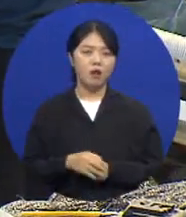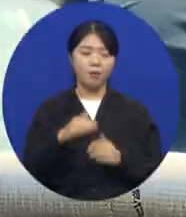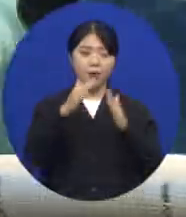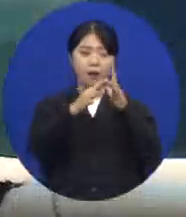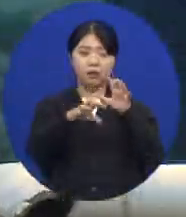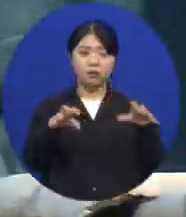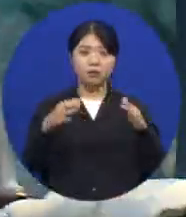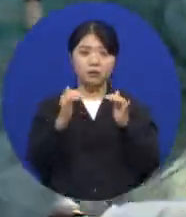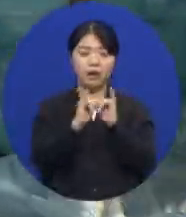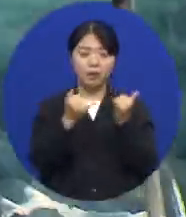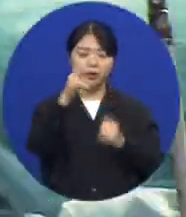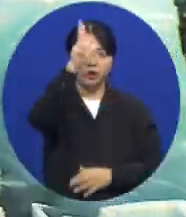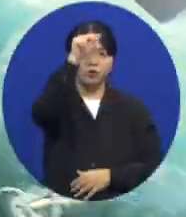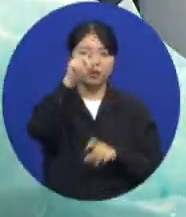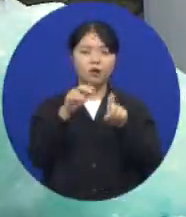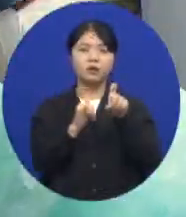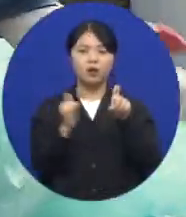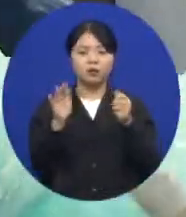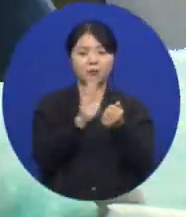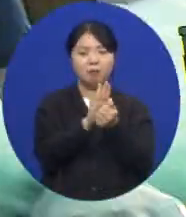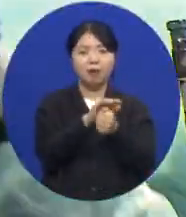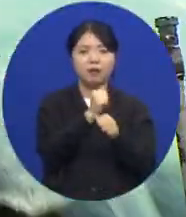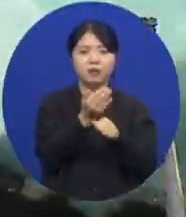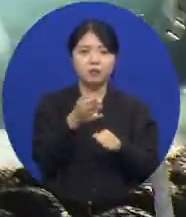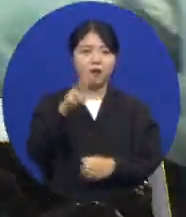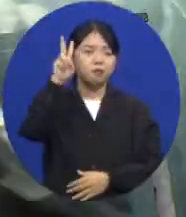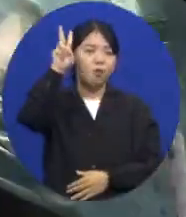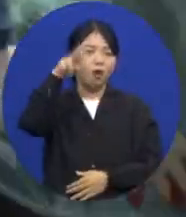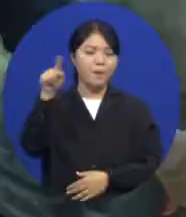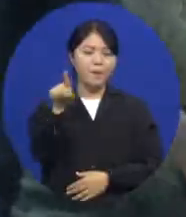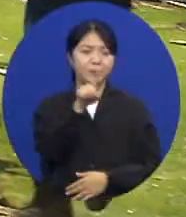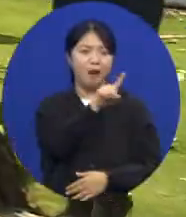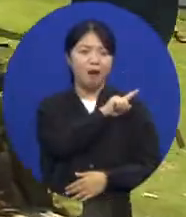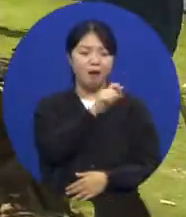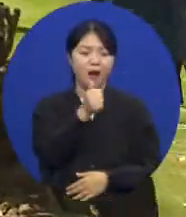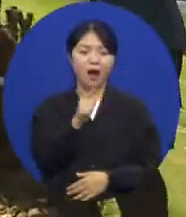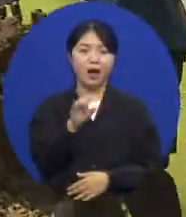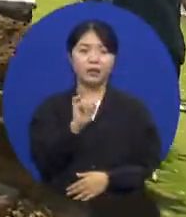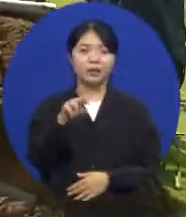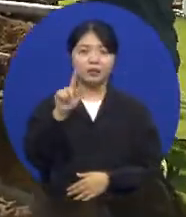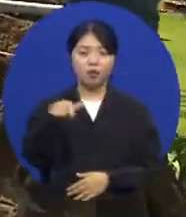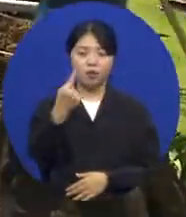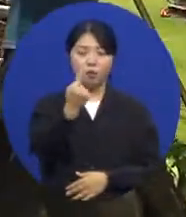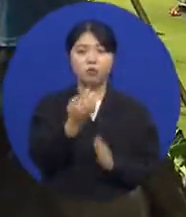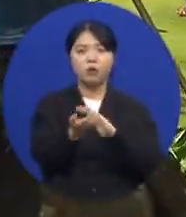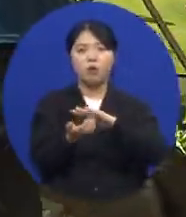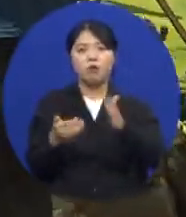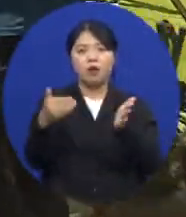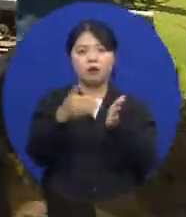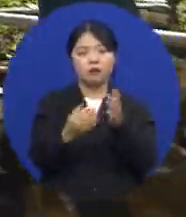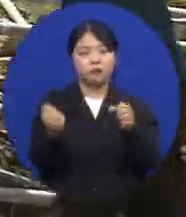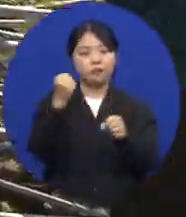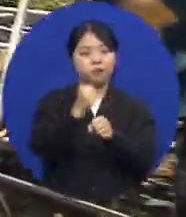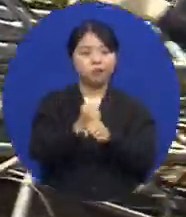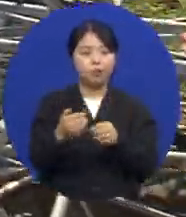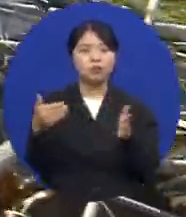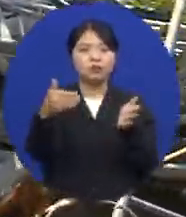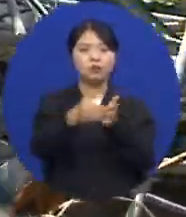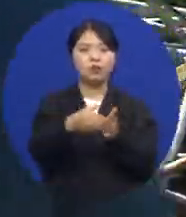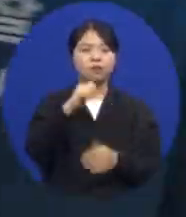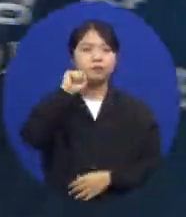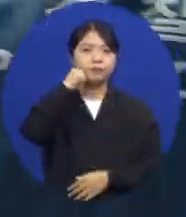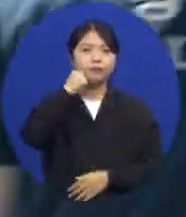주민과 경찰 인력 10여 명까지 힘을 보탰지만 모레 초강력 태풍인 하이선이 오기 전까지 응급복구를 마치기도